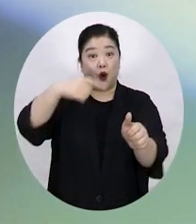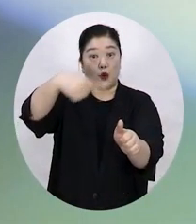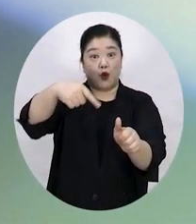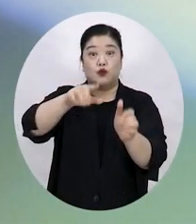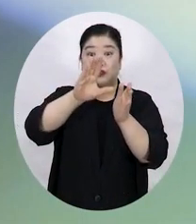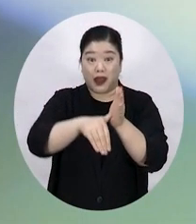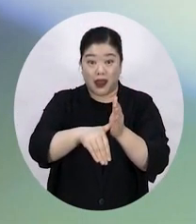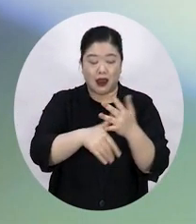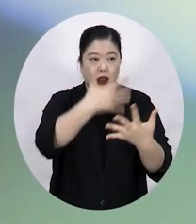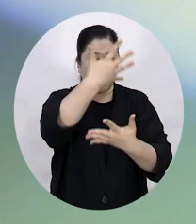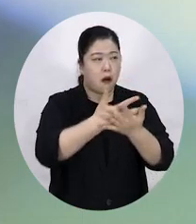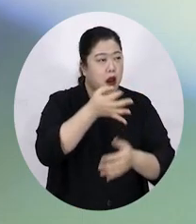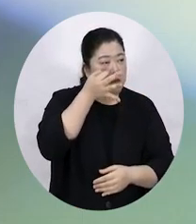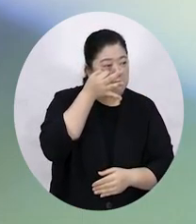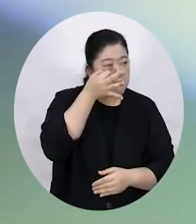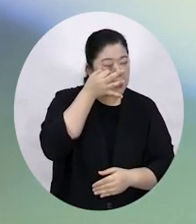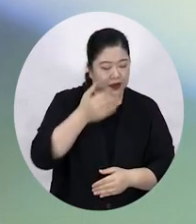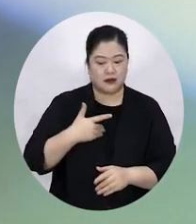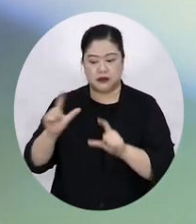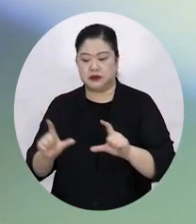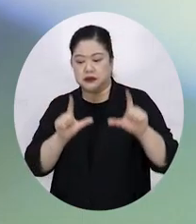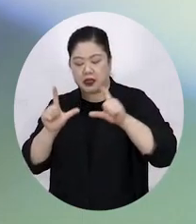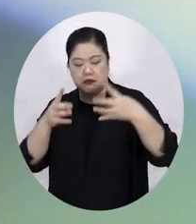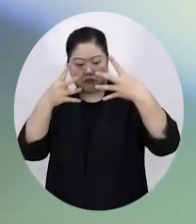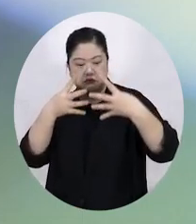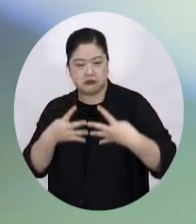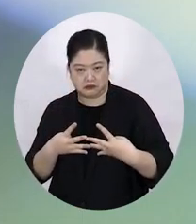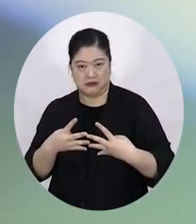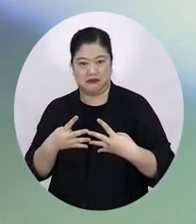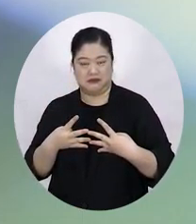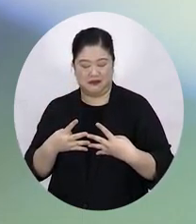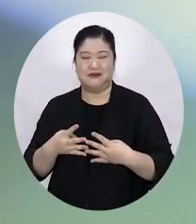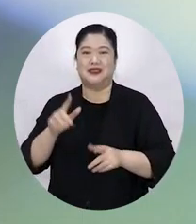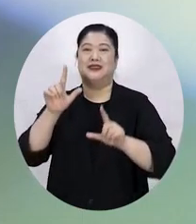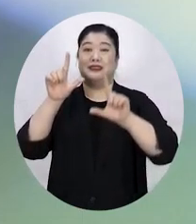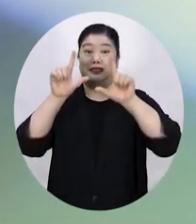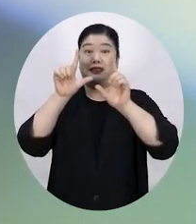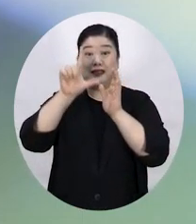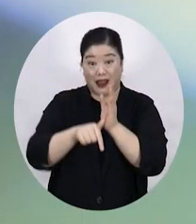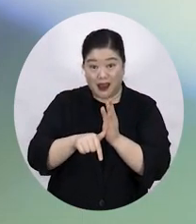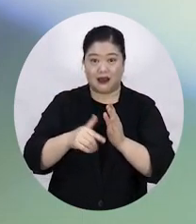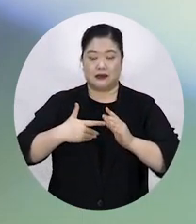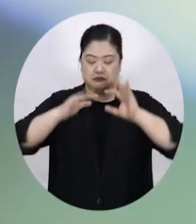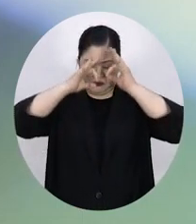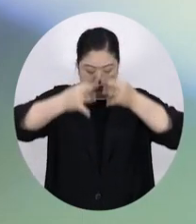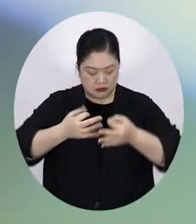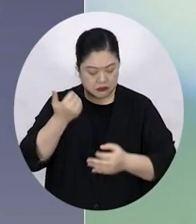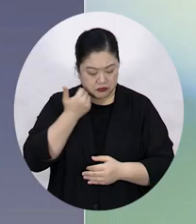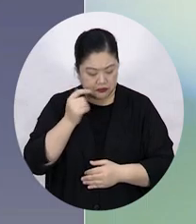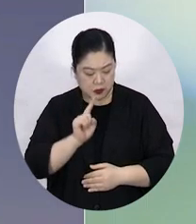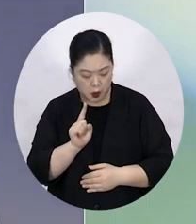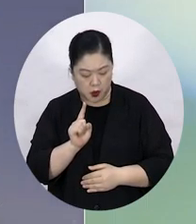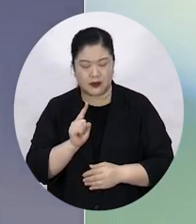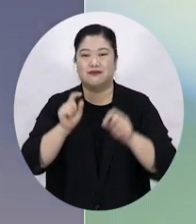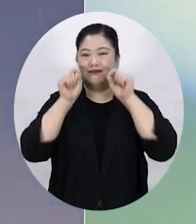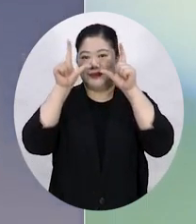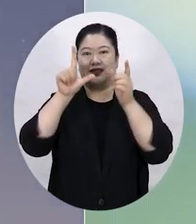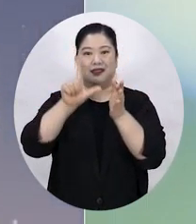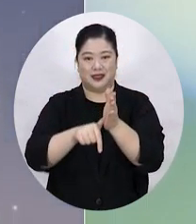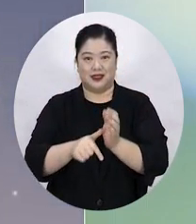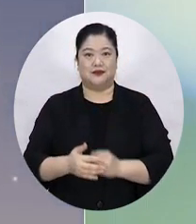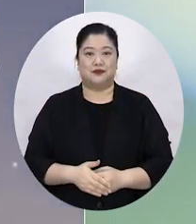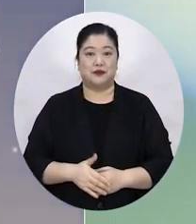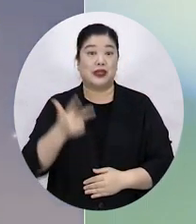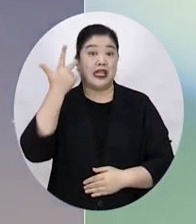이번 강좌는 영화를 통한 일상의 사유 를 주제로 매주 한편의 영화를 선정해 나를 돌아보는 시간을 갖습니다